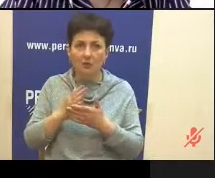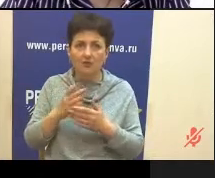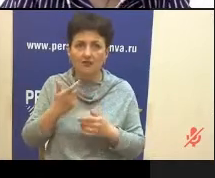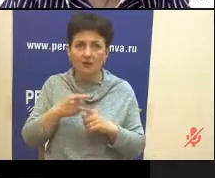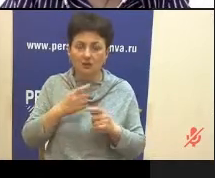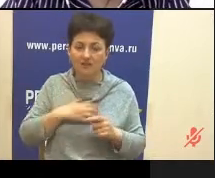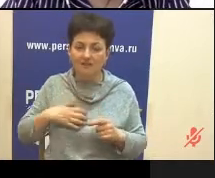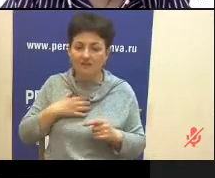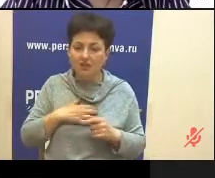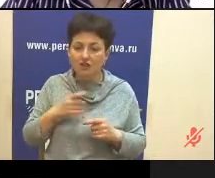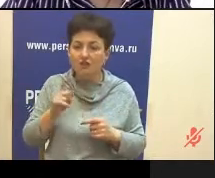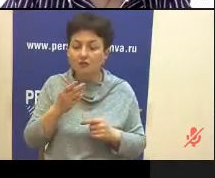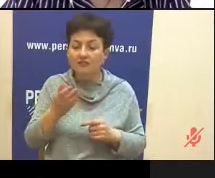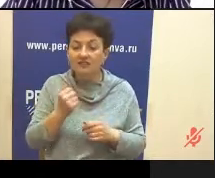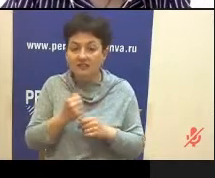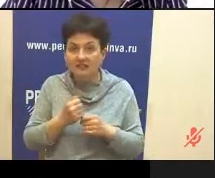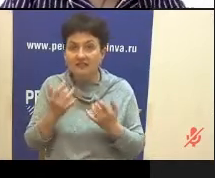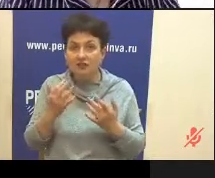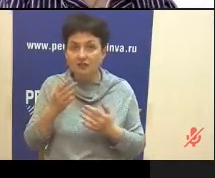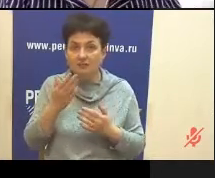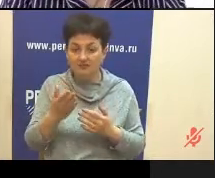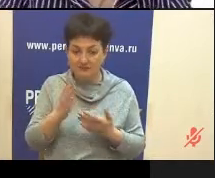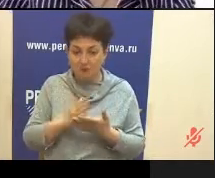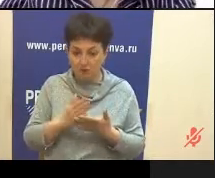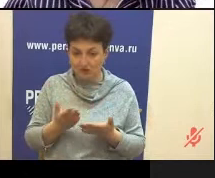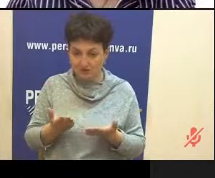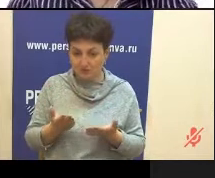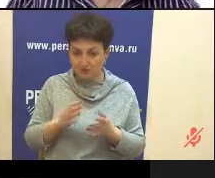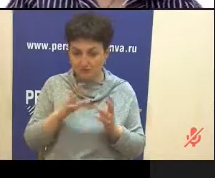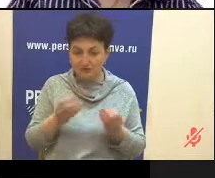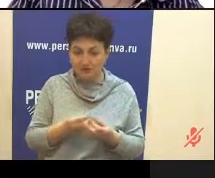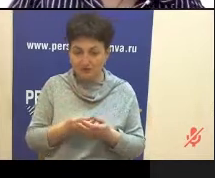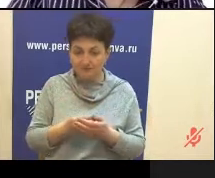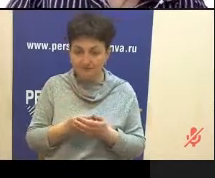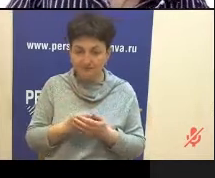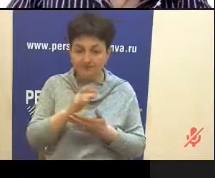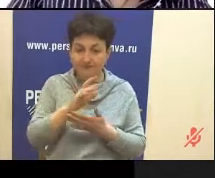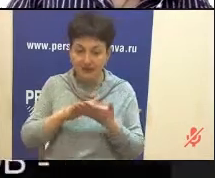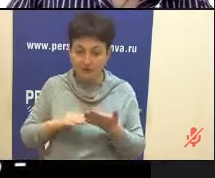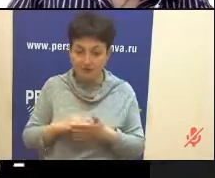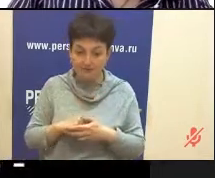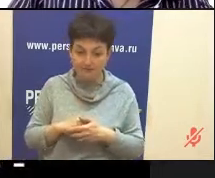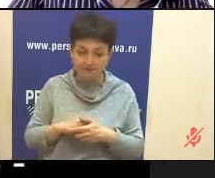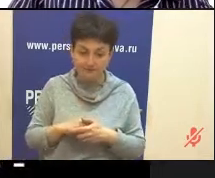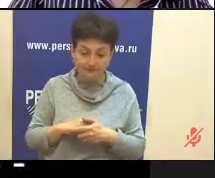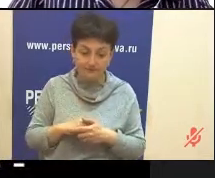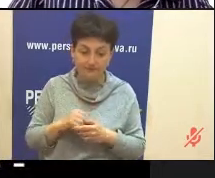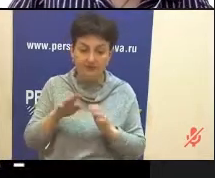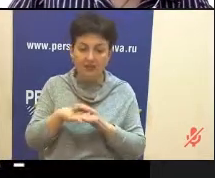вас находятся и которые вам важны, о том, что вы делаете и зачем вы вообще существуете. Идем